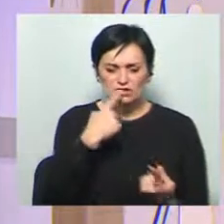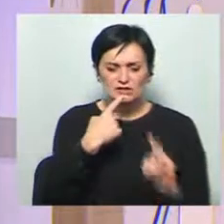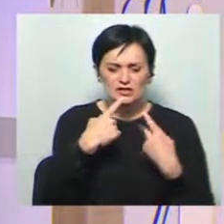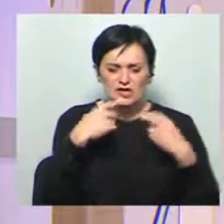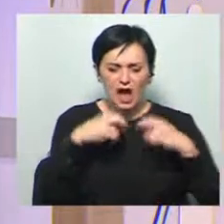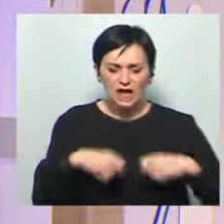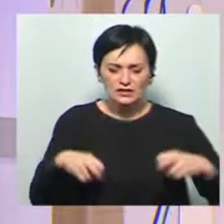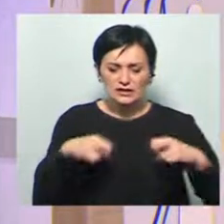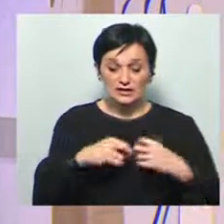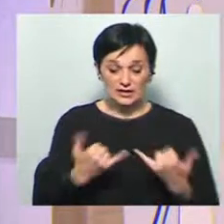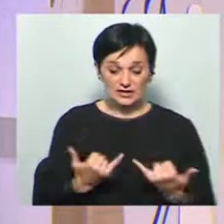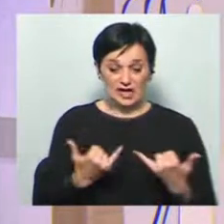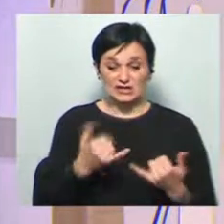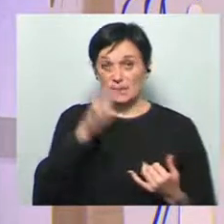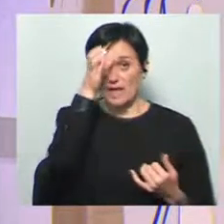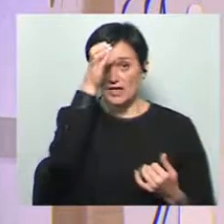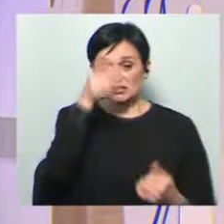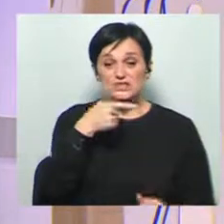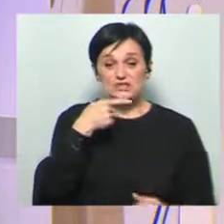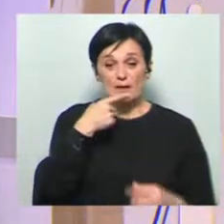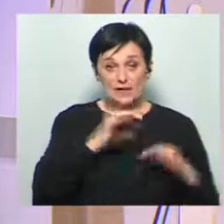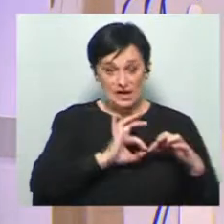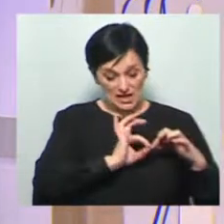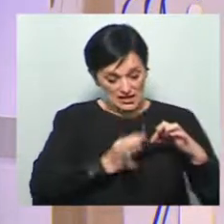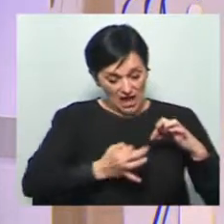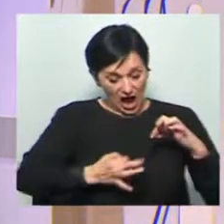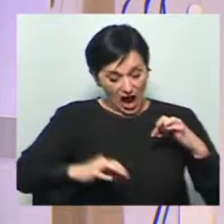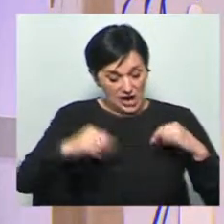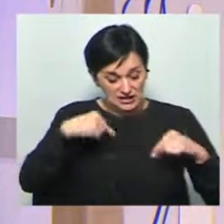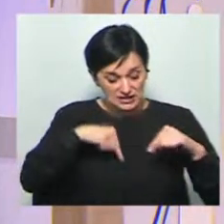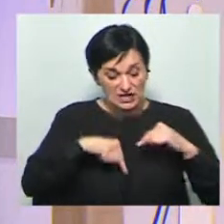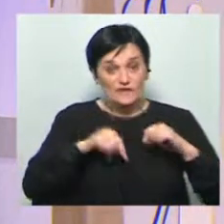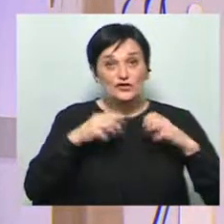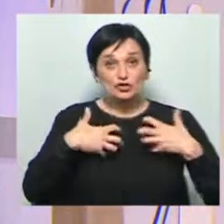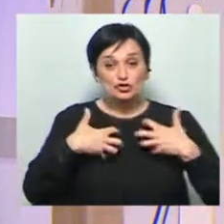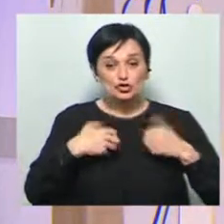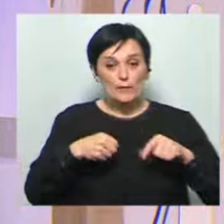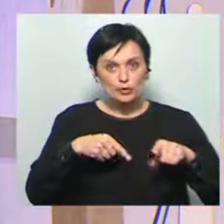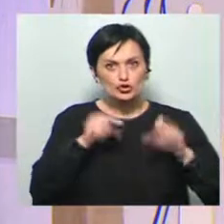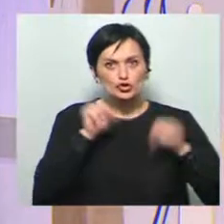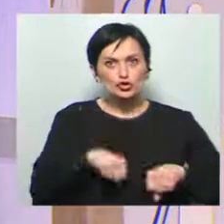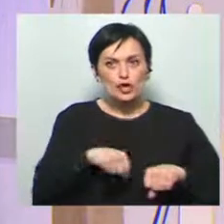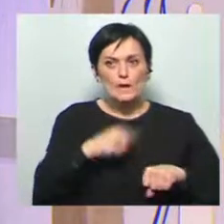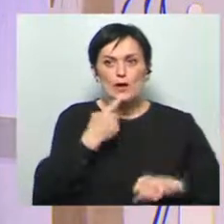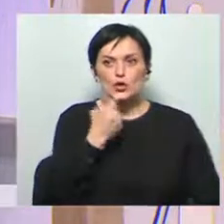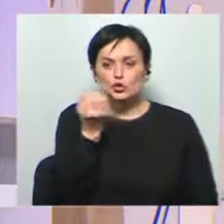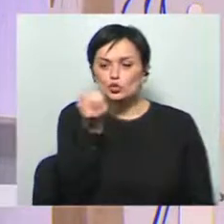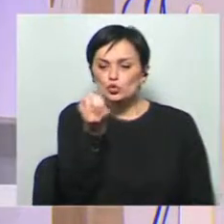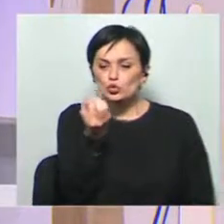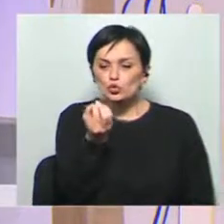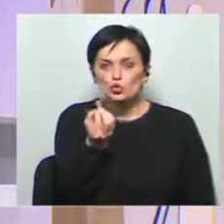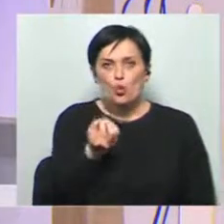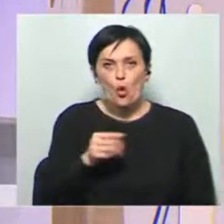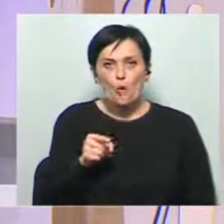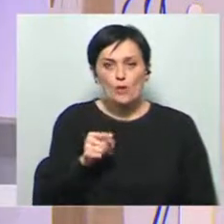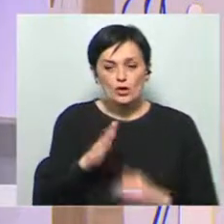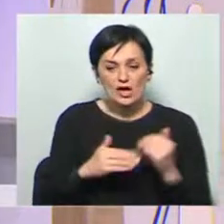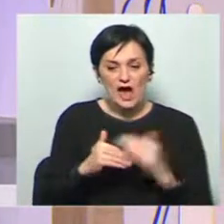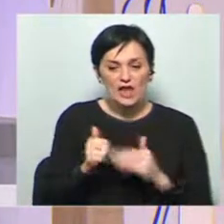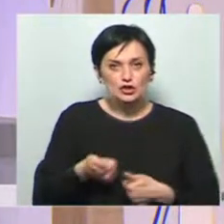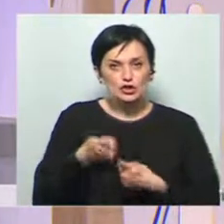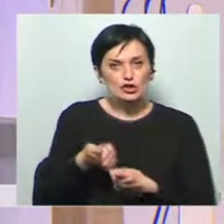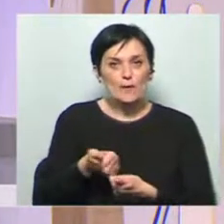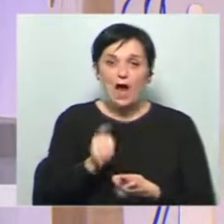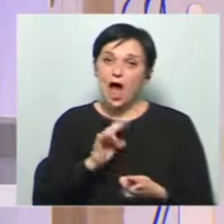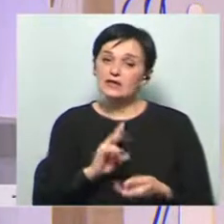რომ დღეს მეცნიერება ამბობს, რომ ნაწლავი ჯანმრთელობაც კი შეიძლება გახდეს თრომბოზის ხელშემწყობი,